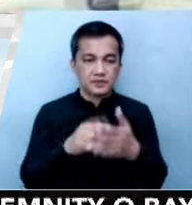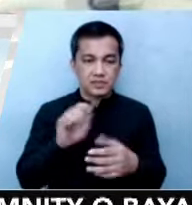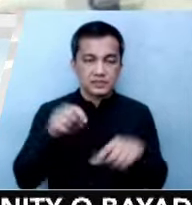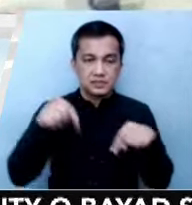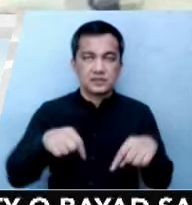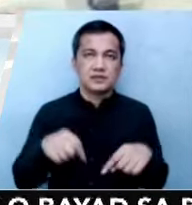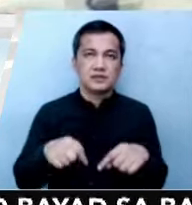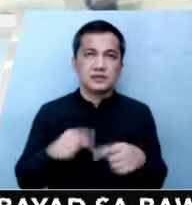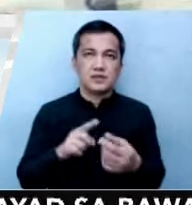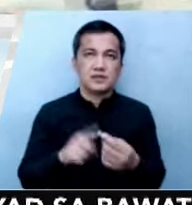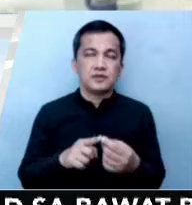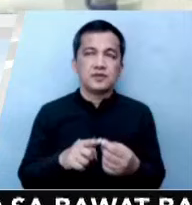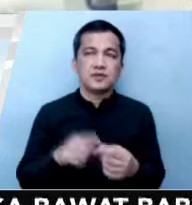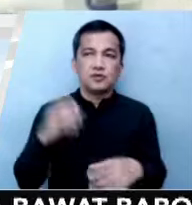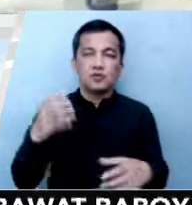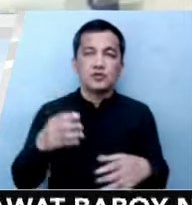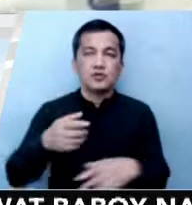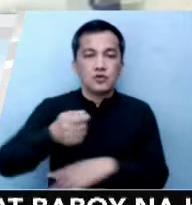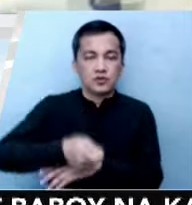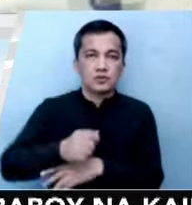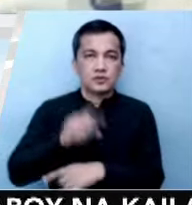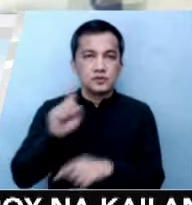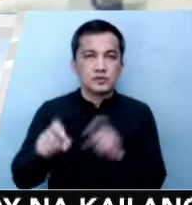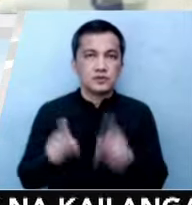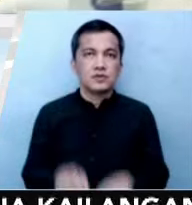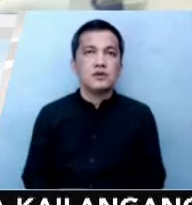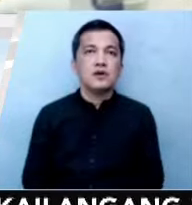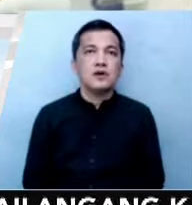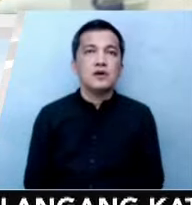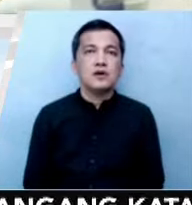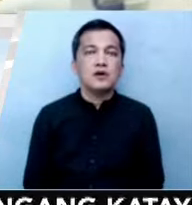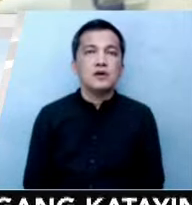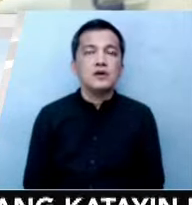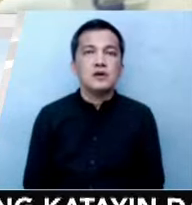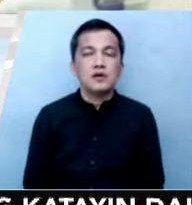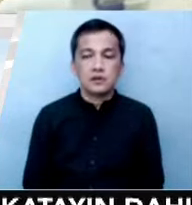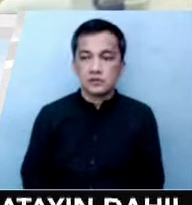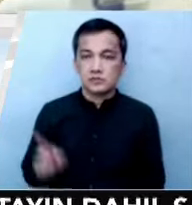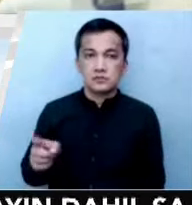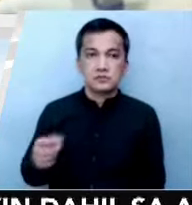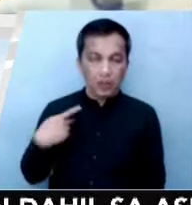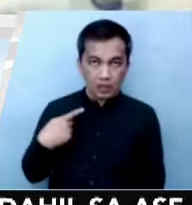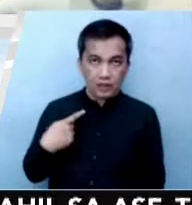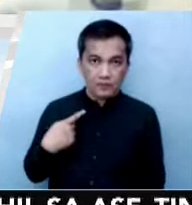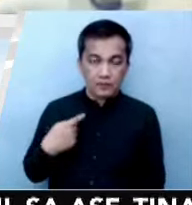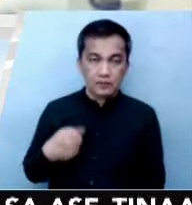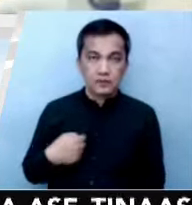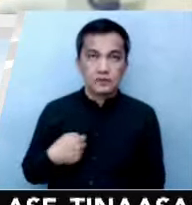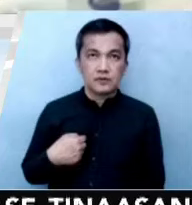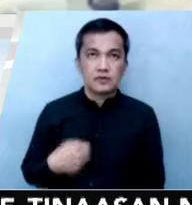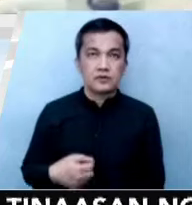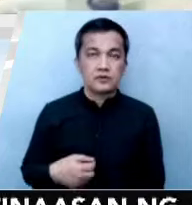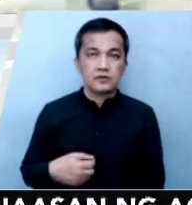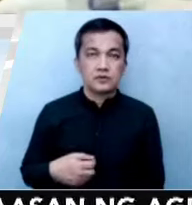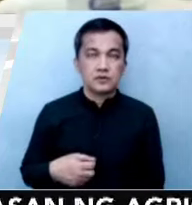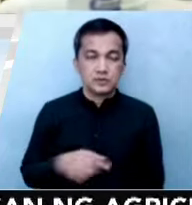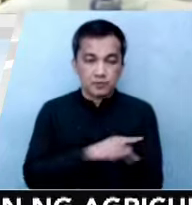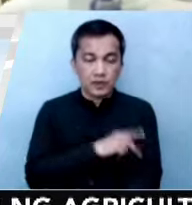day. Magtanong ako dyan. Do I have the power?